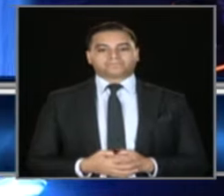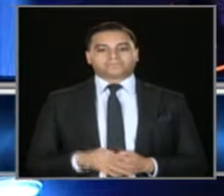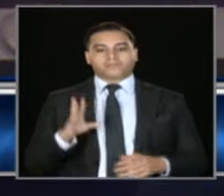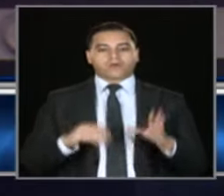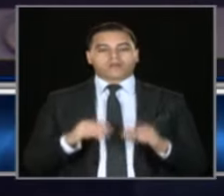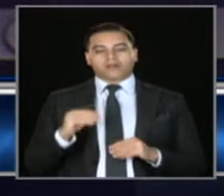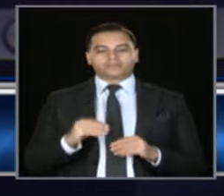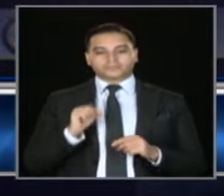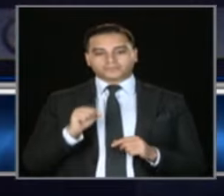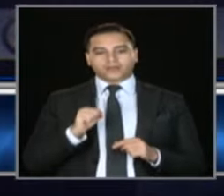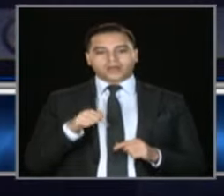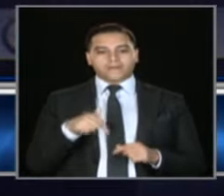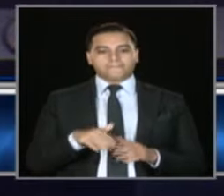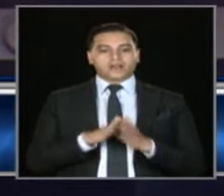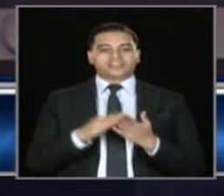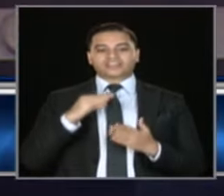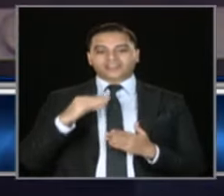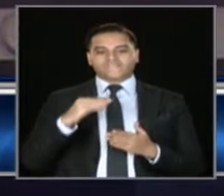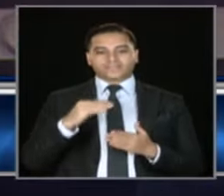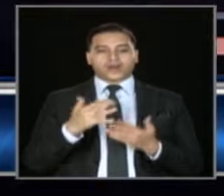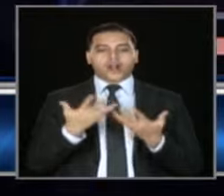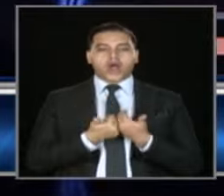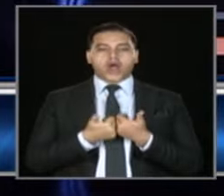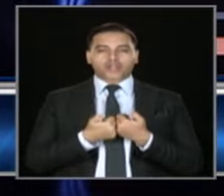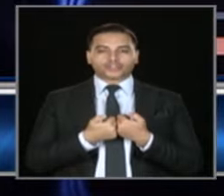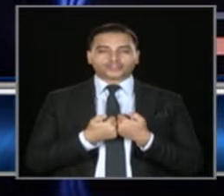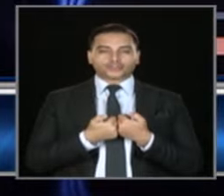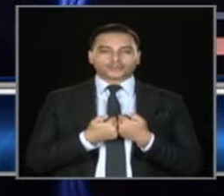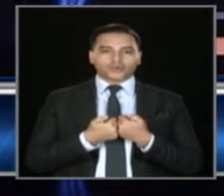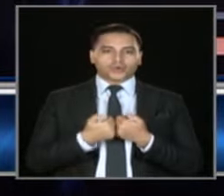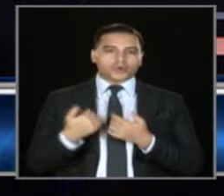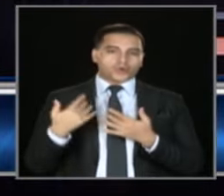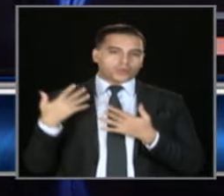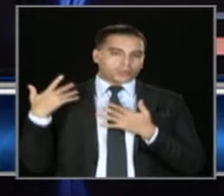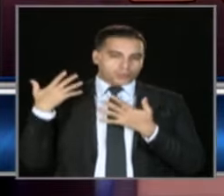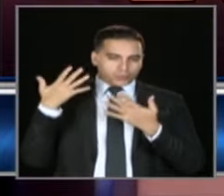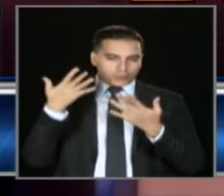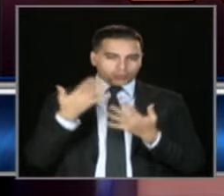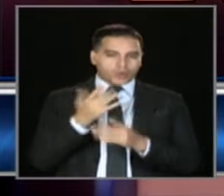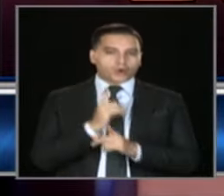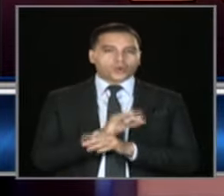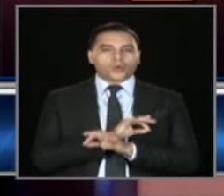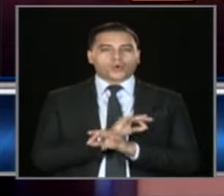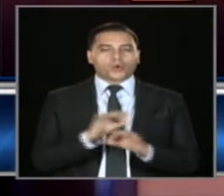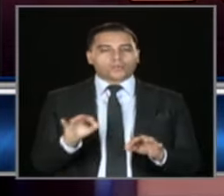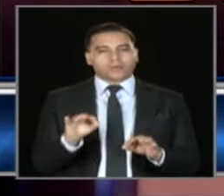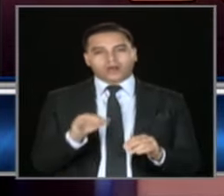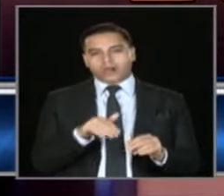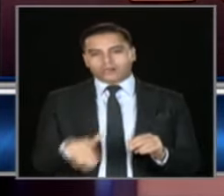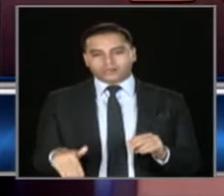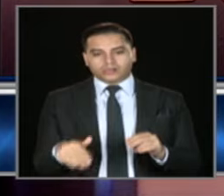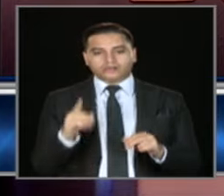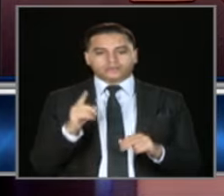رواية من دفتر العشق والغربة لأديب مصري راحل فمن هو؟